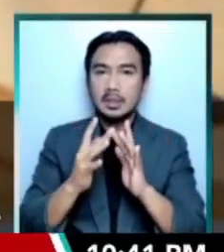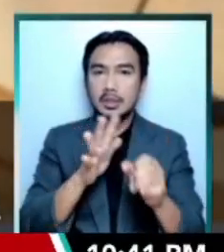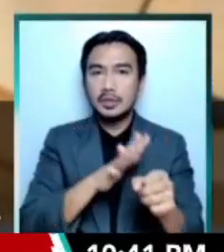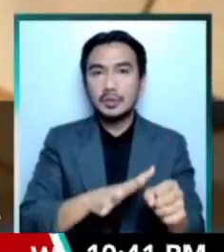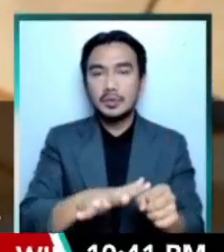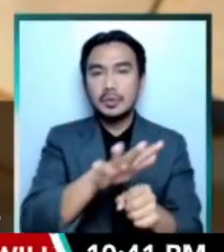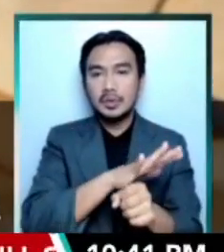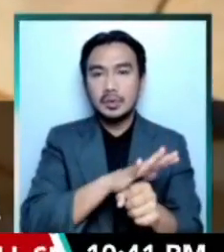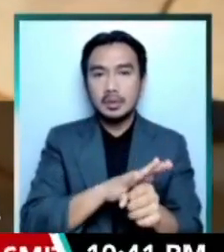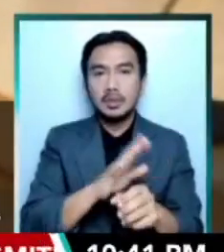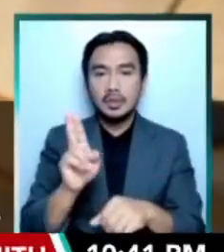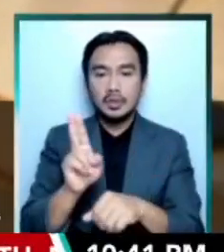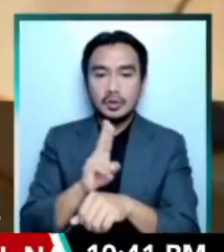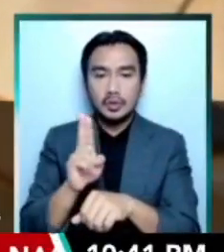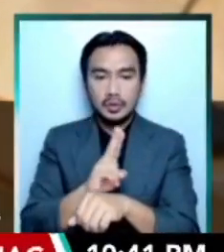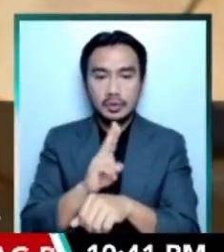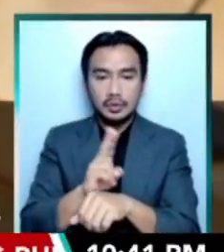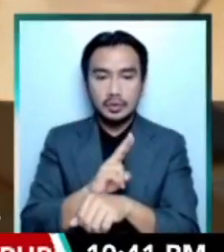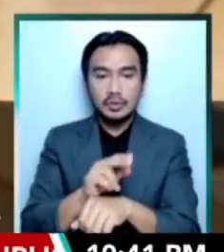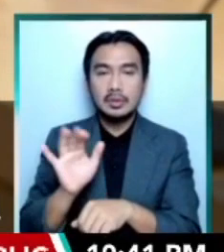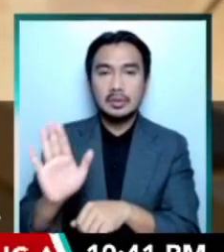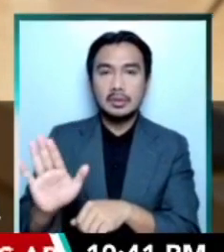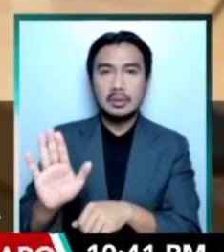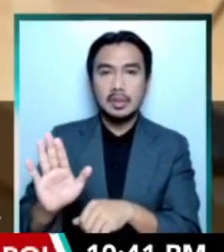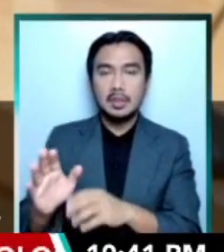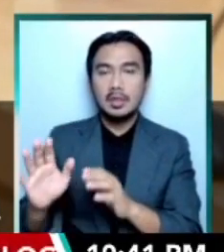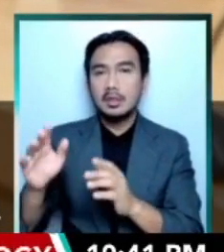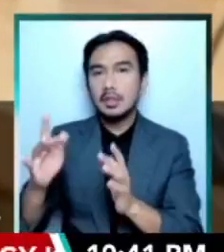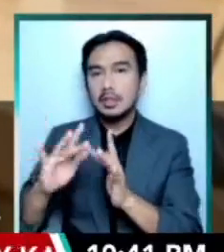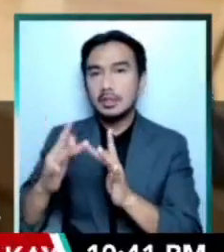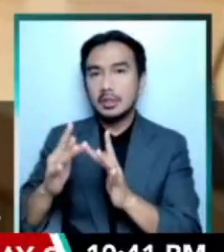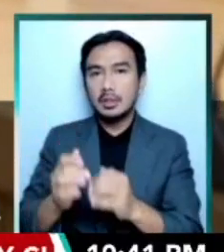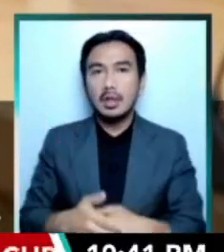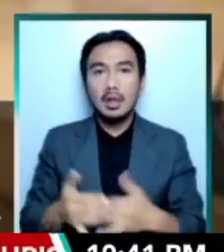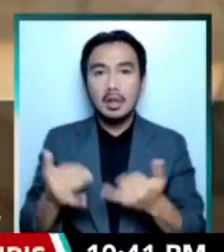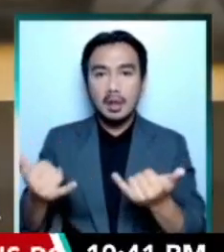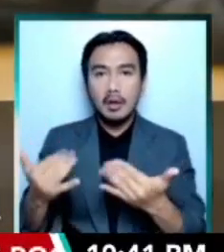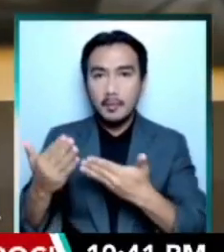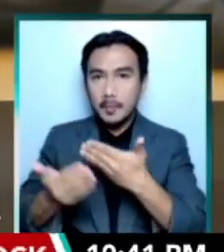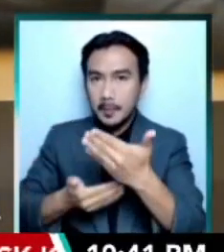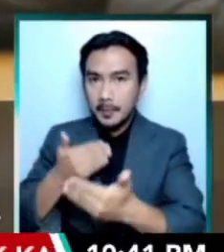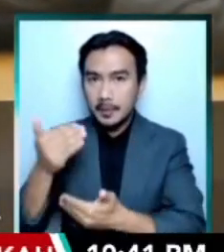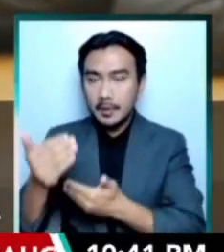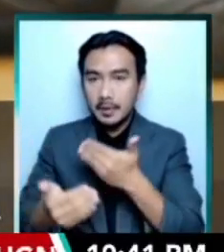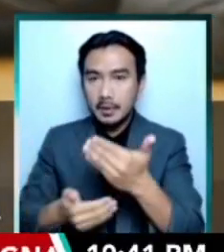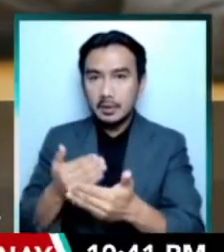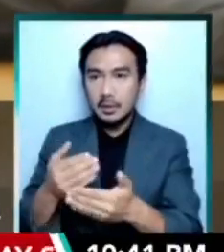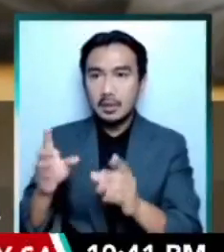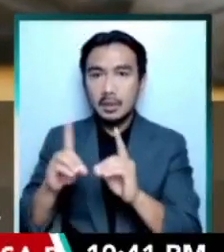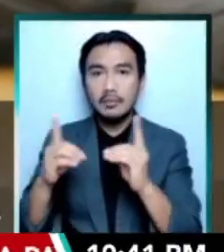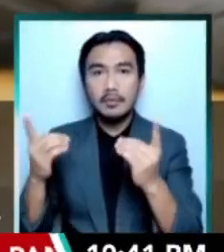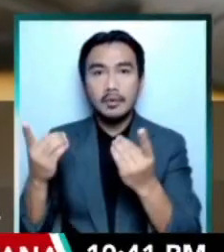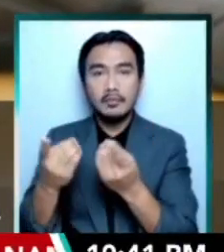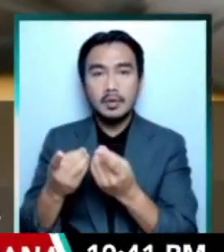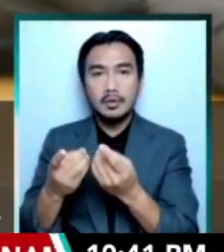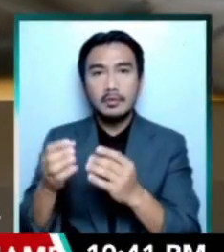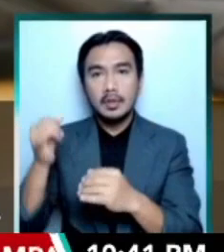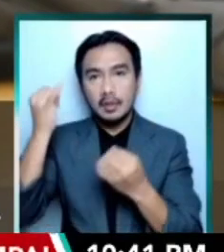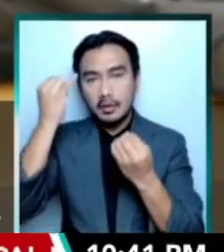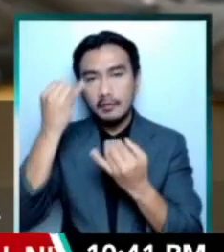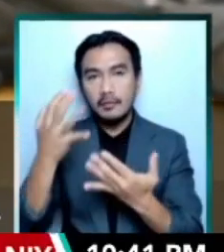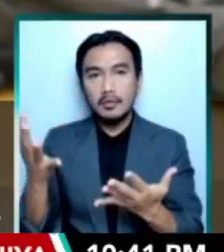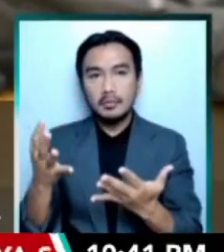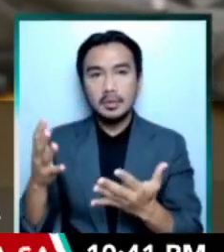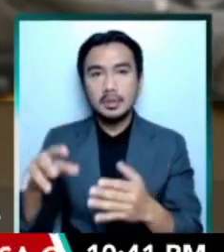ng Starlink Internet Broadband. Inaayos na lamang daw ang mga requirements sa Department of Information and Communications Technology at iba